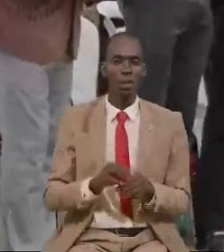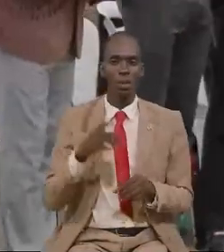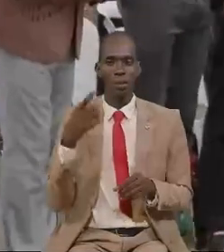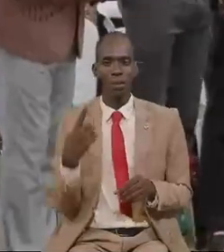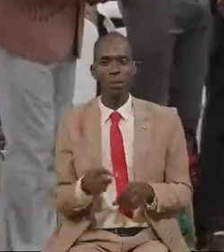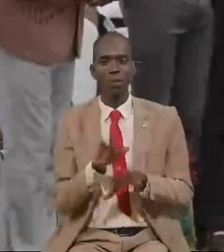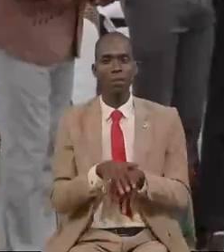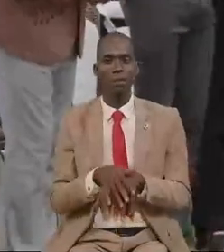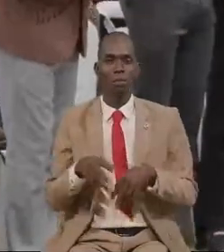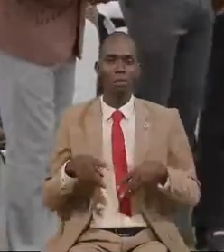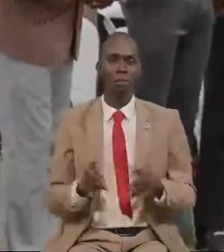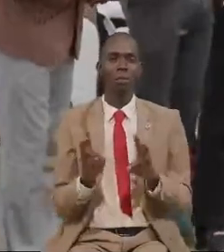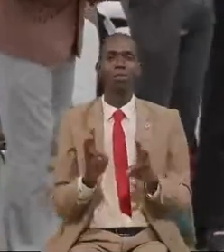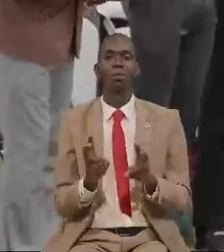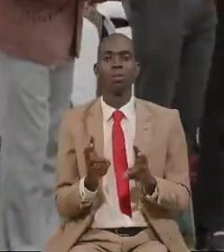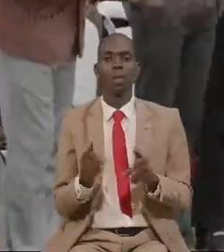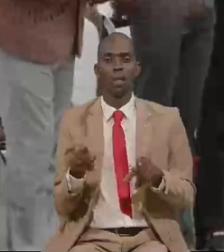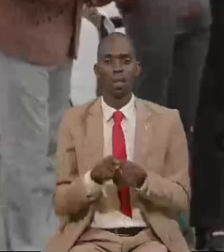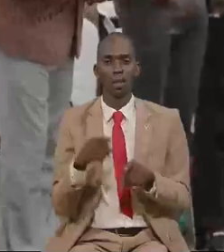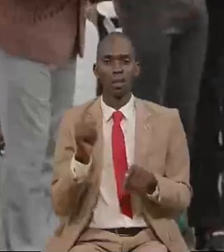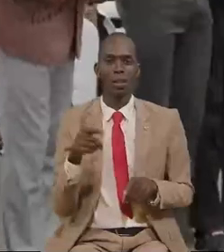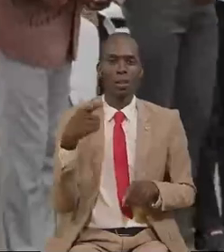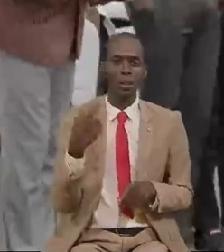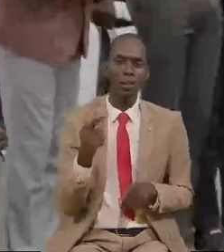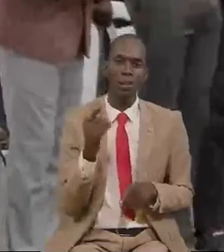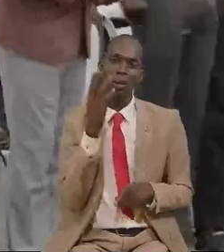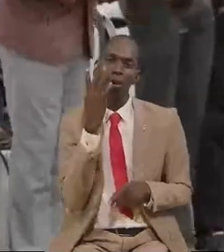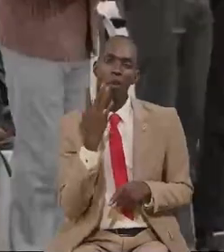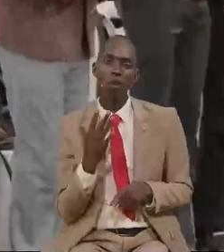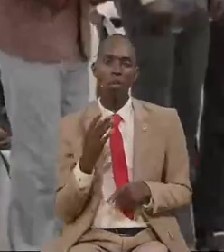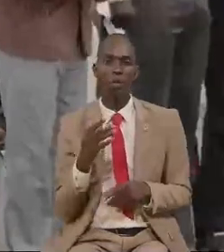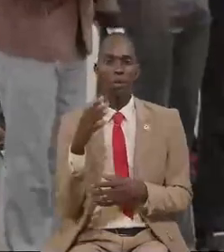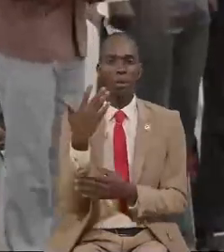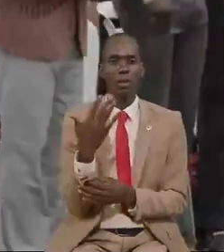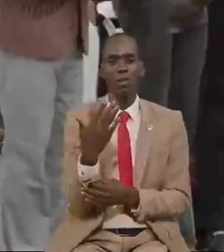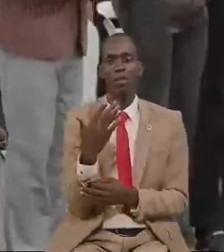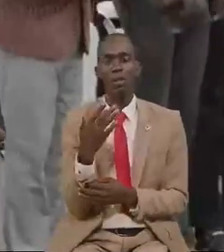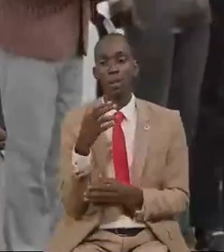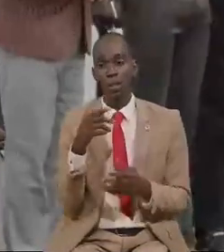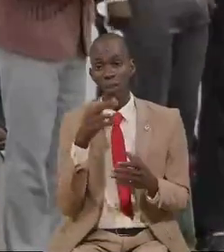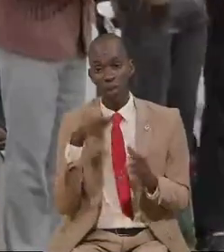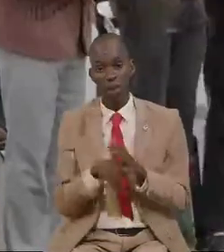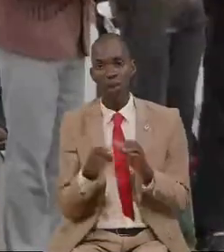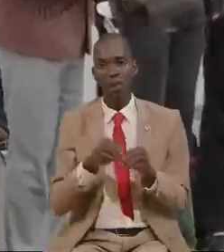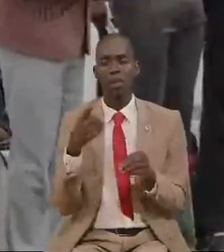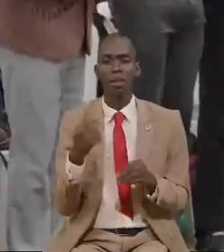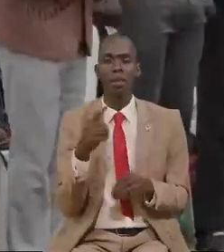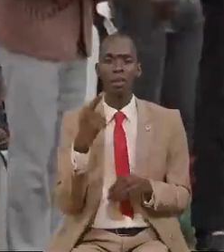comme les serpents vers les membranes verts, dans l'herbe verte,